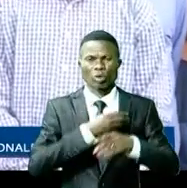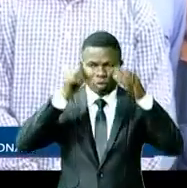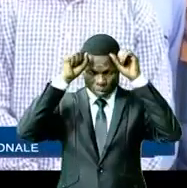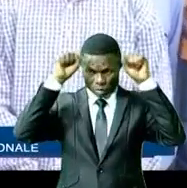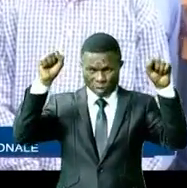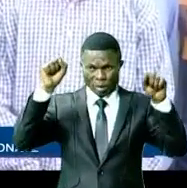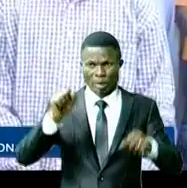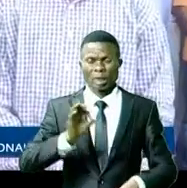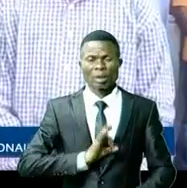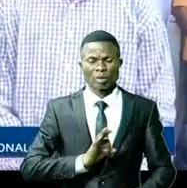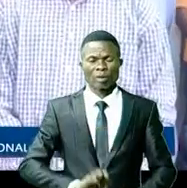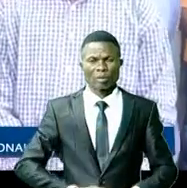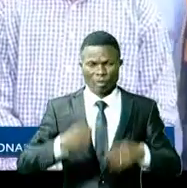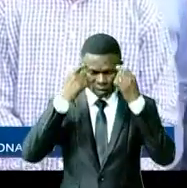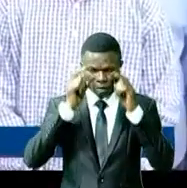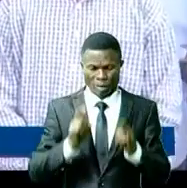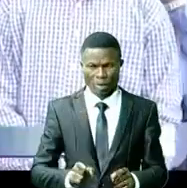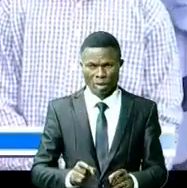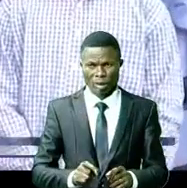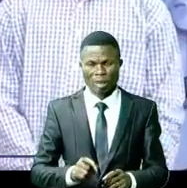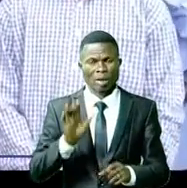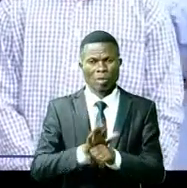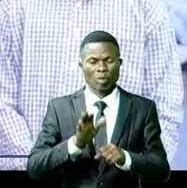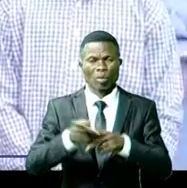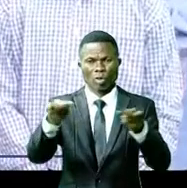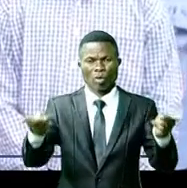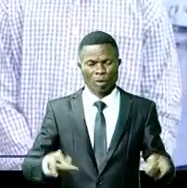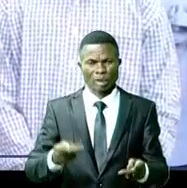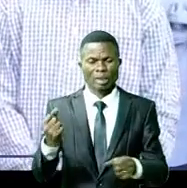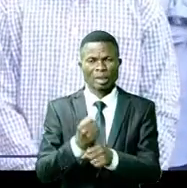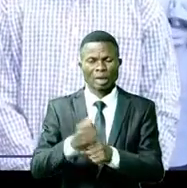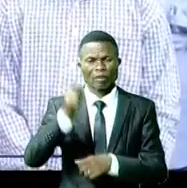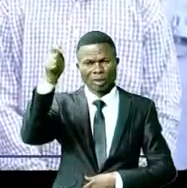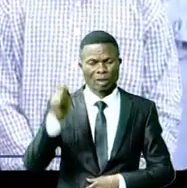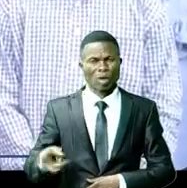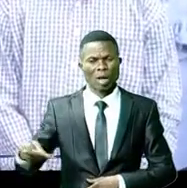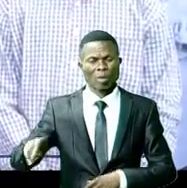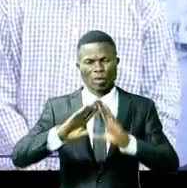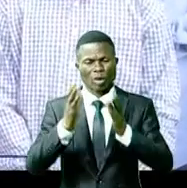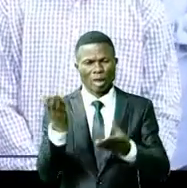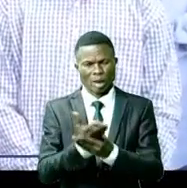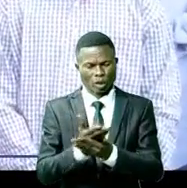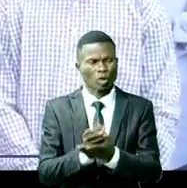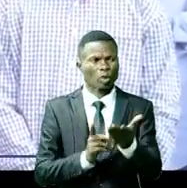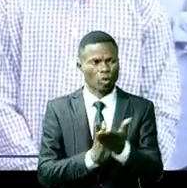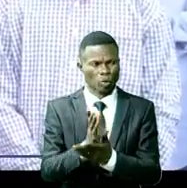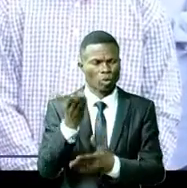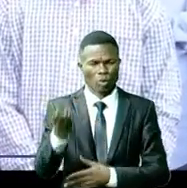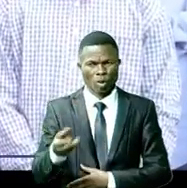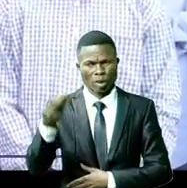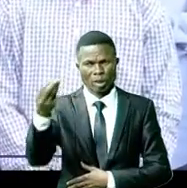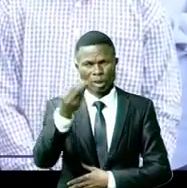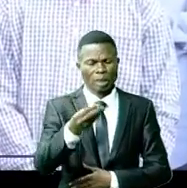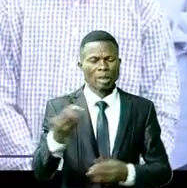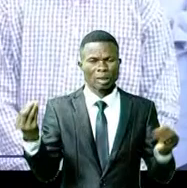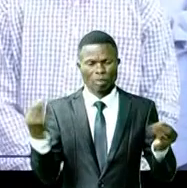Le chef de l'État tient à tout prix à sécuriser les différentes fermes militaires dans toutes les provinces avec les documents des affaires foncières. C'est donc ma